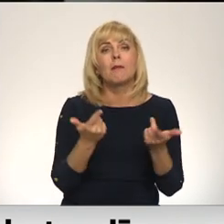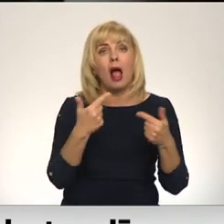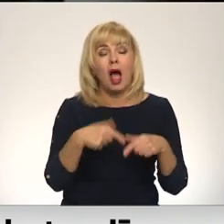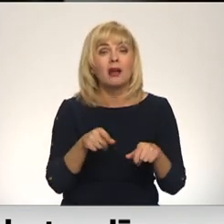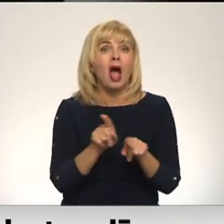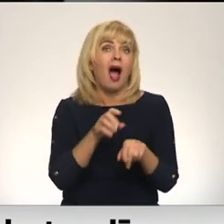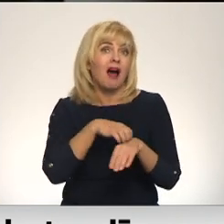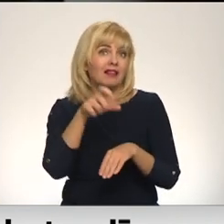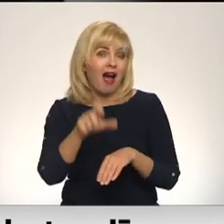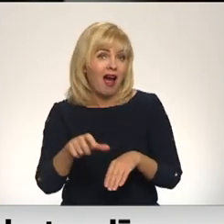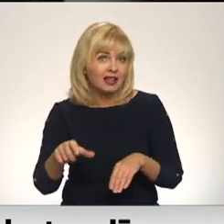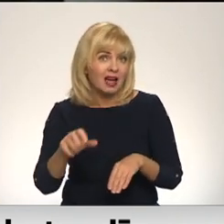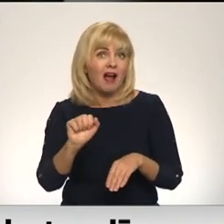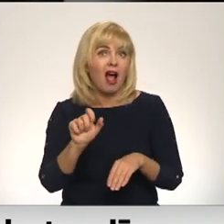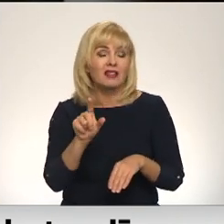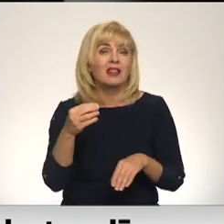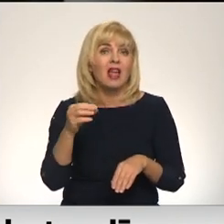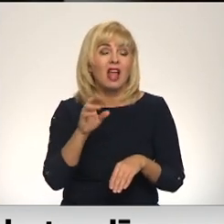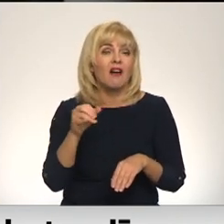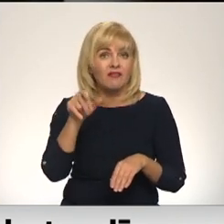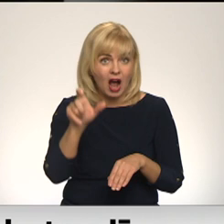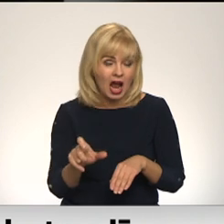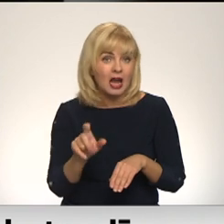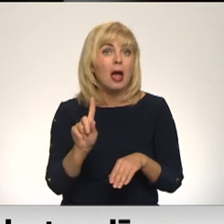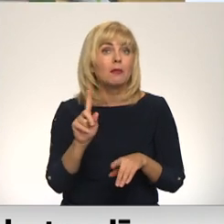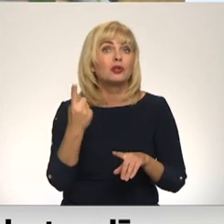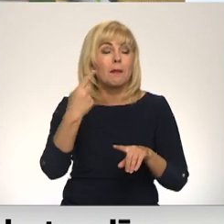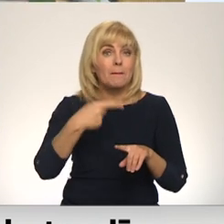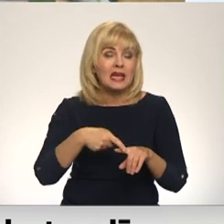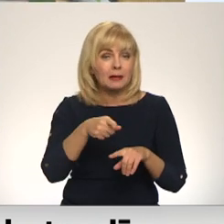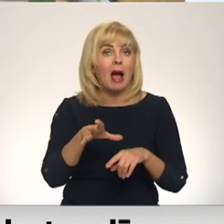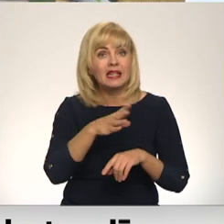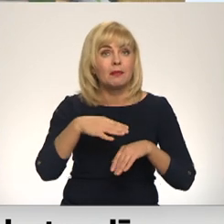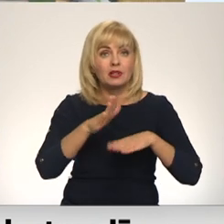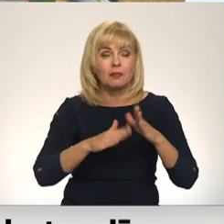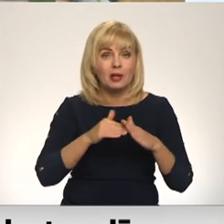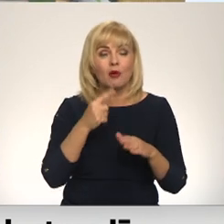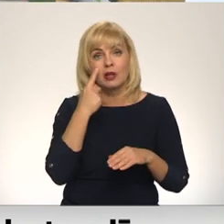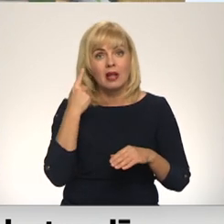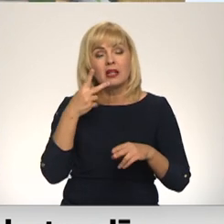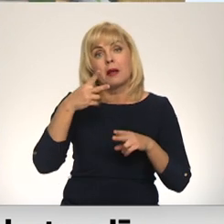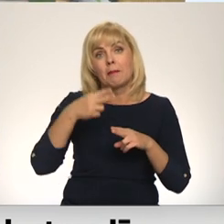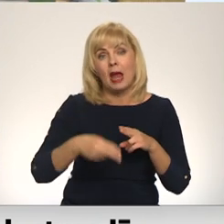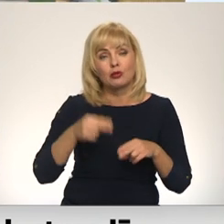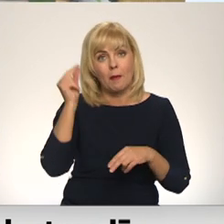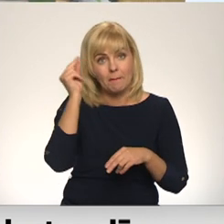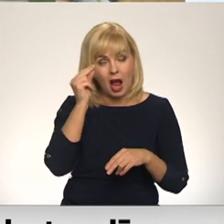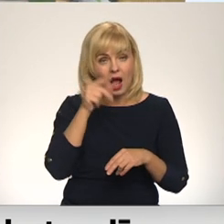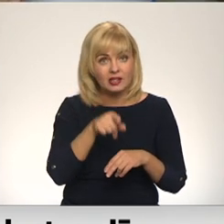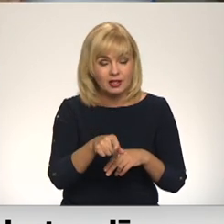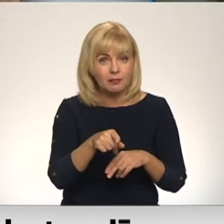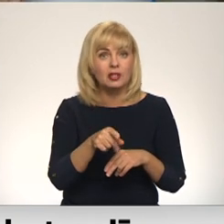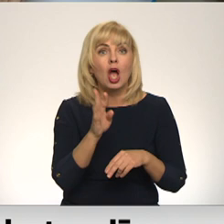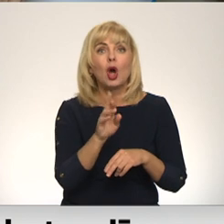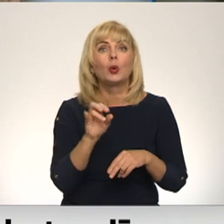Arī daktarei Aleftinai Hantūrovai šī būs pirmā prakse. Ģimenes ārste nesen beigusi rezidentūru. Daktere